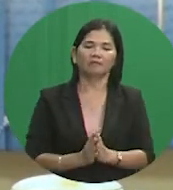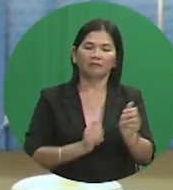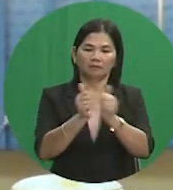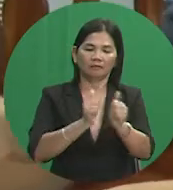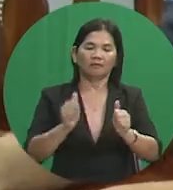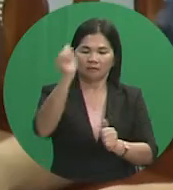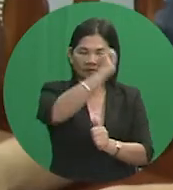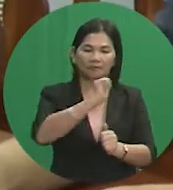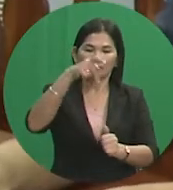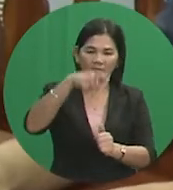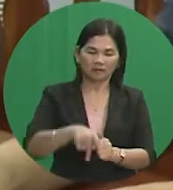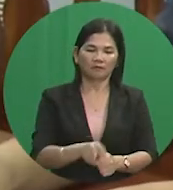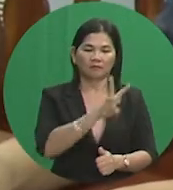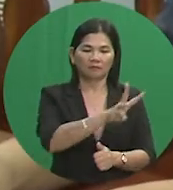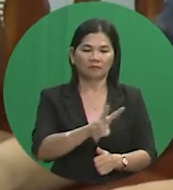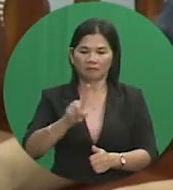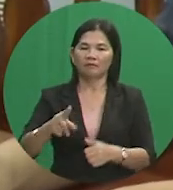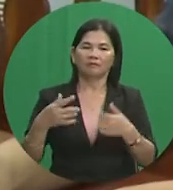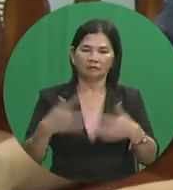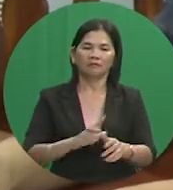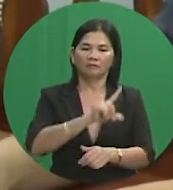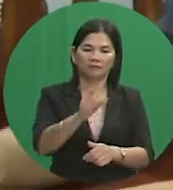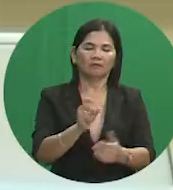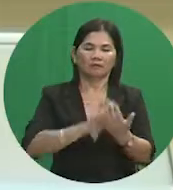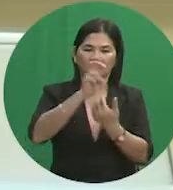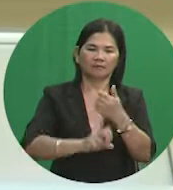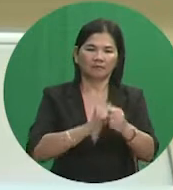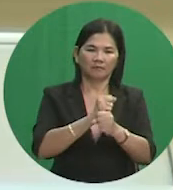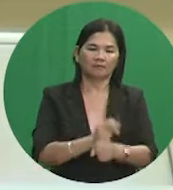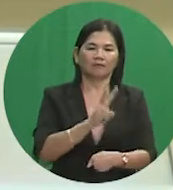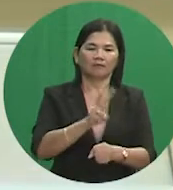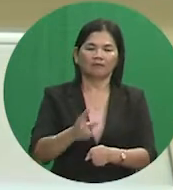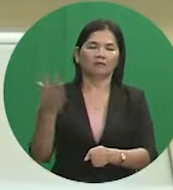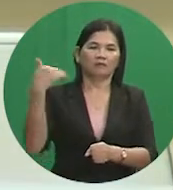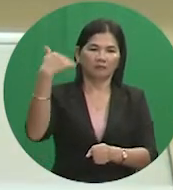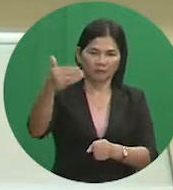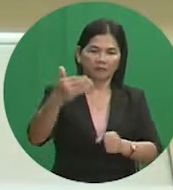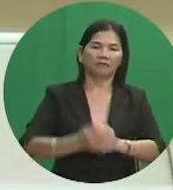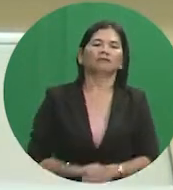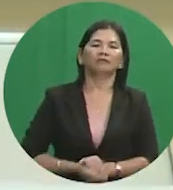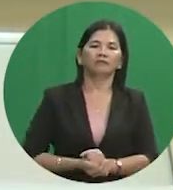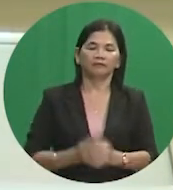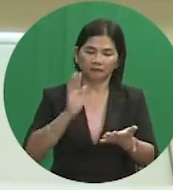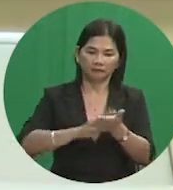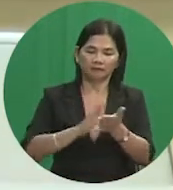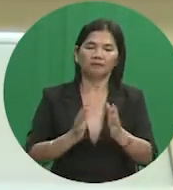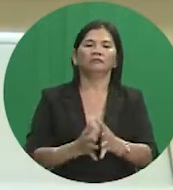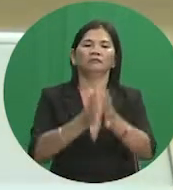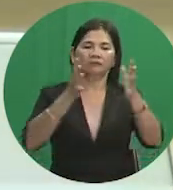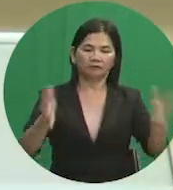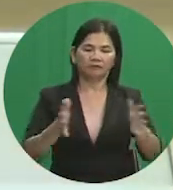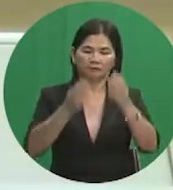កួតកីឡាអាស៊ីអាគ្នេយ៍លើកទី31នាខែឧសភាឆ្នាំ2022ខាងមុខនេះដូច្នេះកិច្ចការងារដ៏ធំនេះ